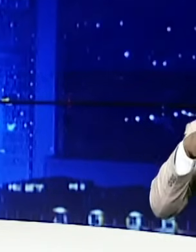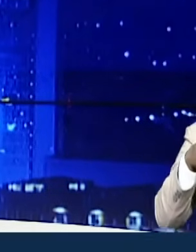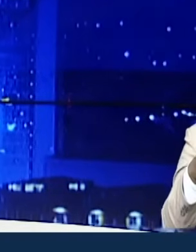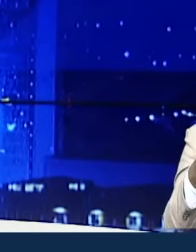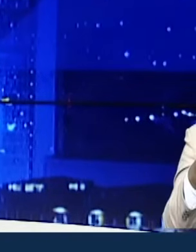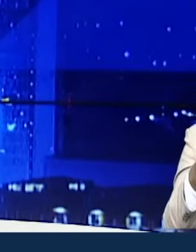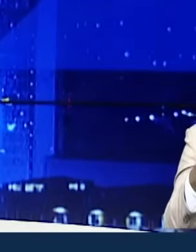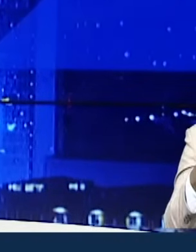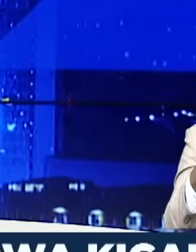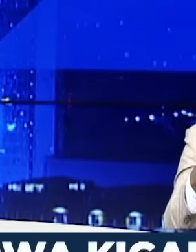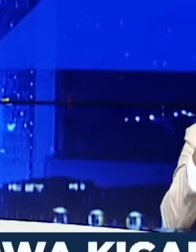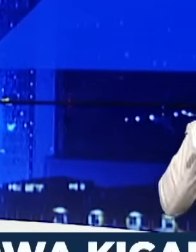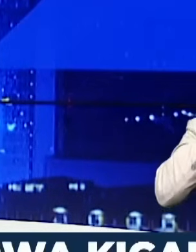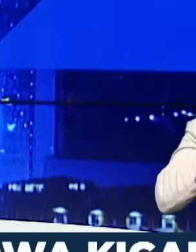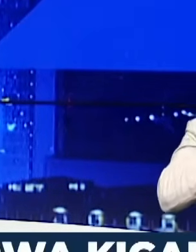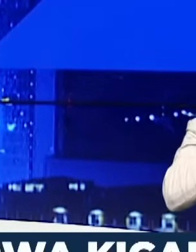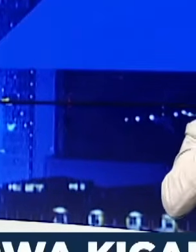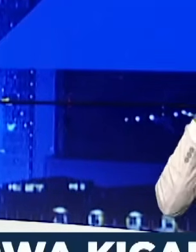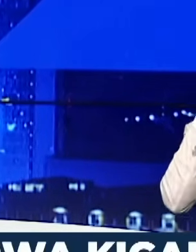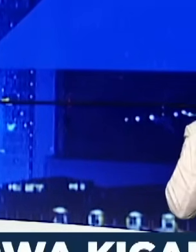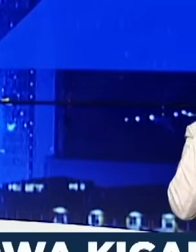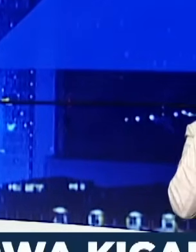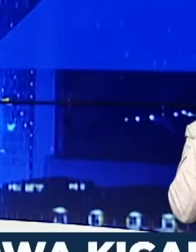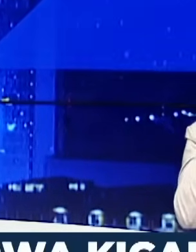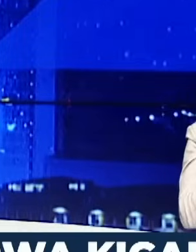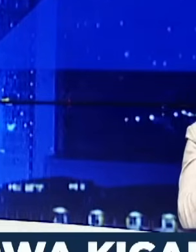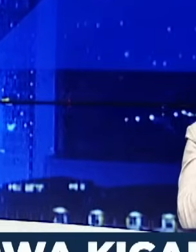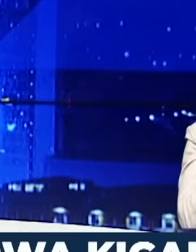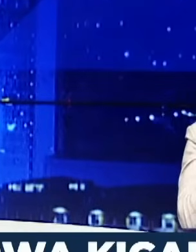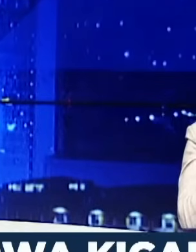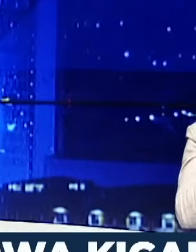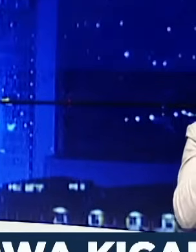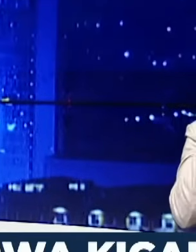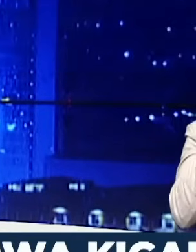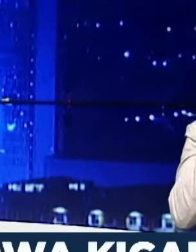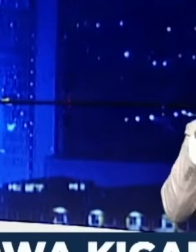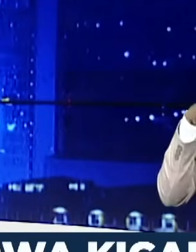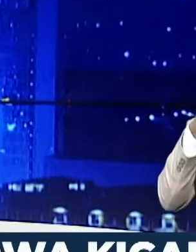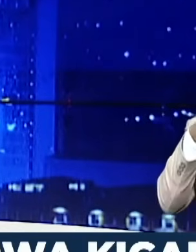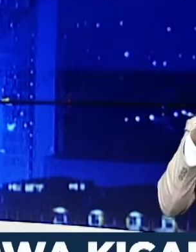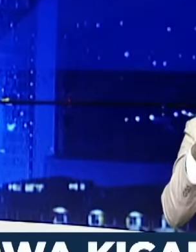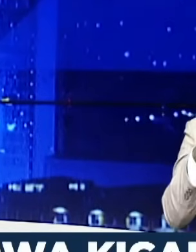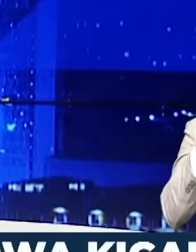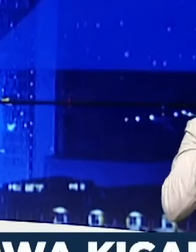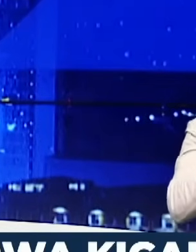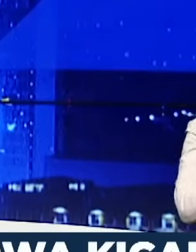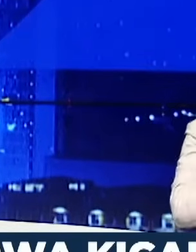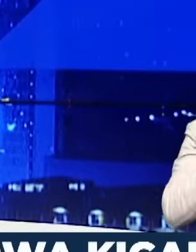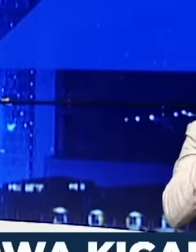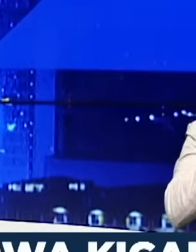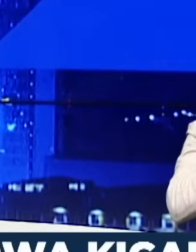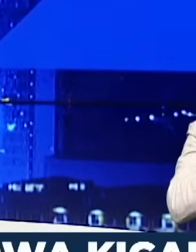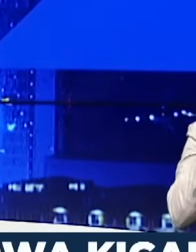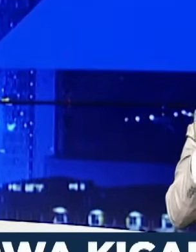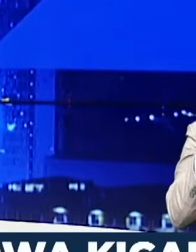amategeko baharanira kurwanya genocide ryasabye bagenzi babo mu nteko ishinga amategeko bo mu bihugu bigize umuryango